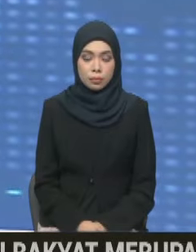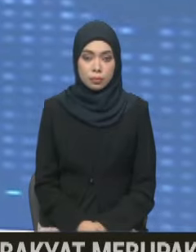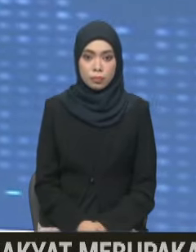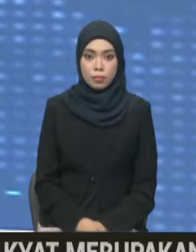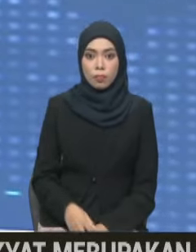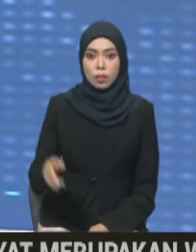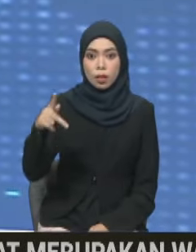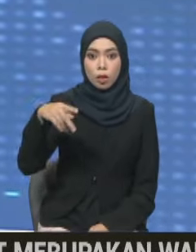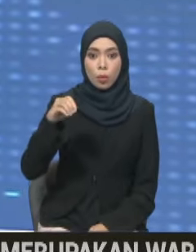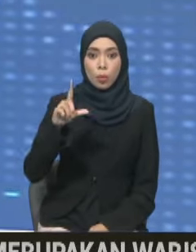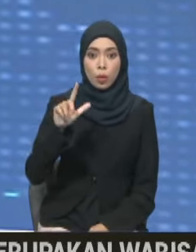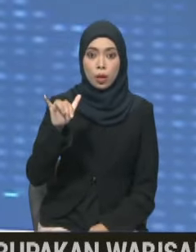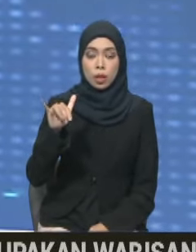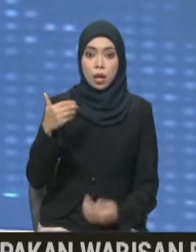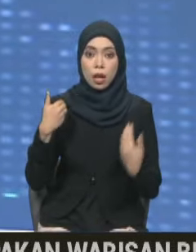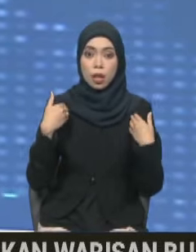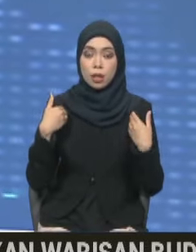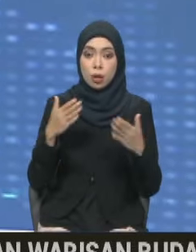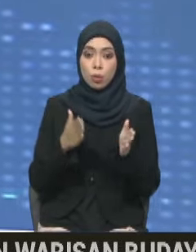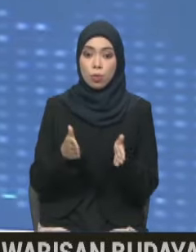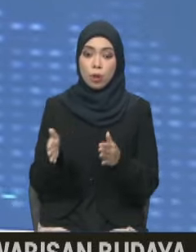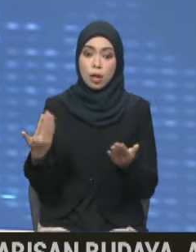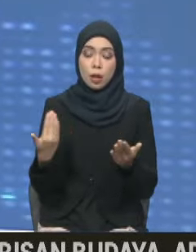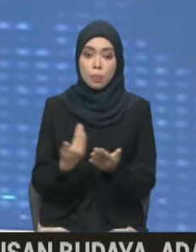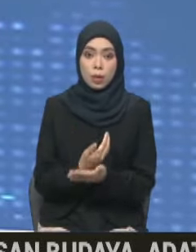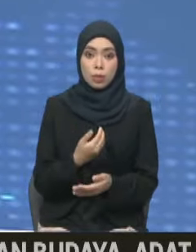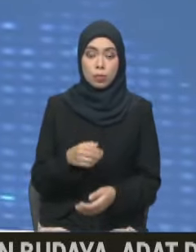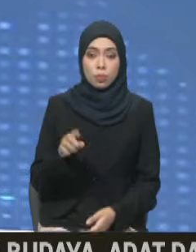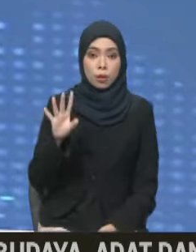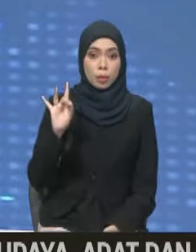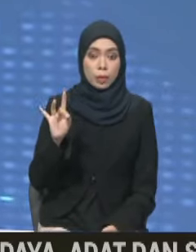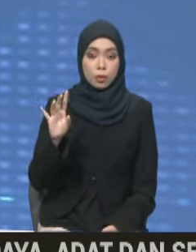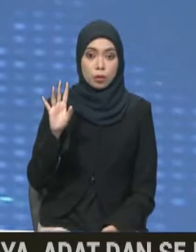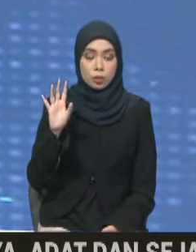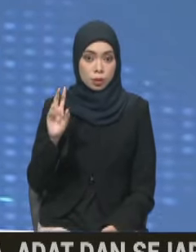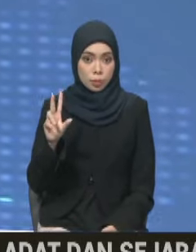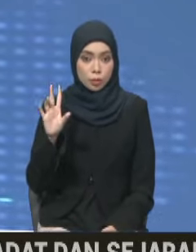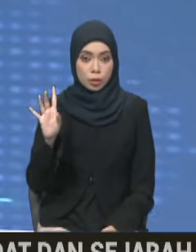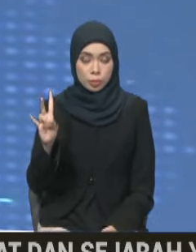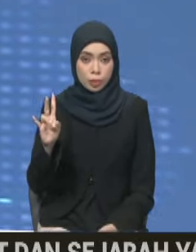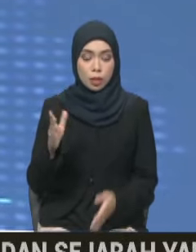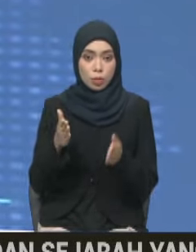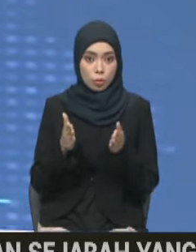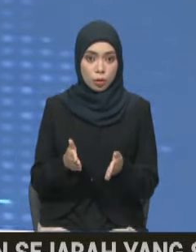Politeknik Brunei menerima kemasukan 839 pelajar baharu pengambilan ke-14 tahun